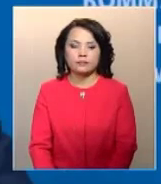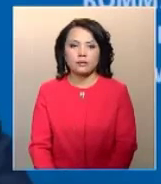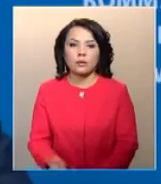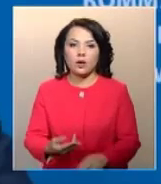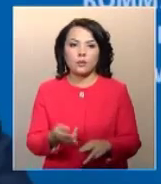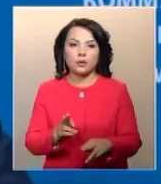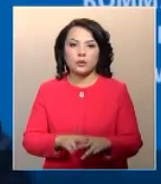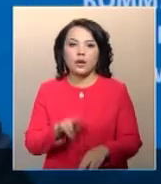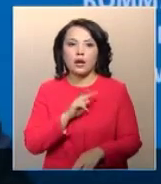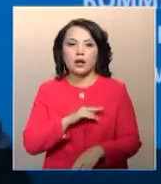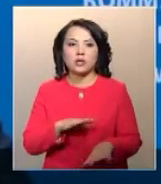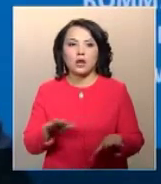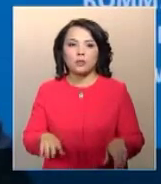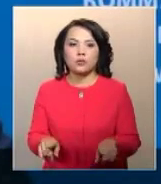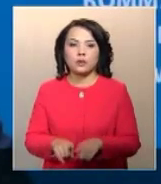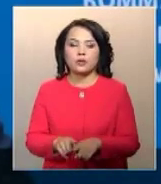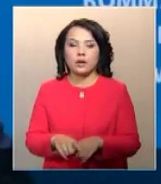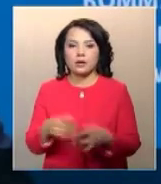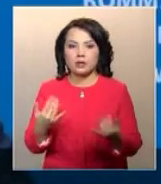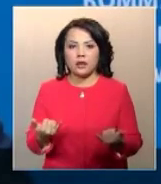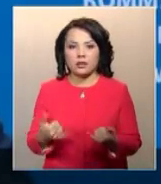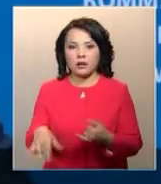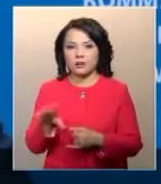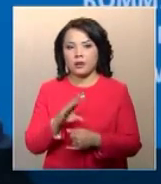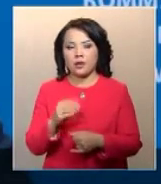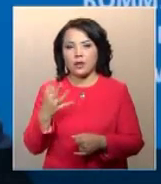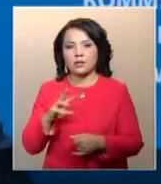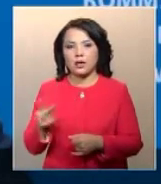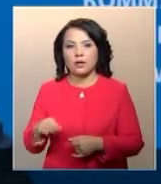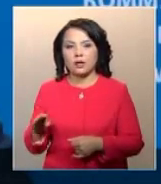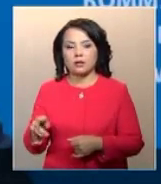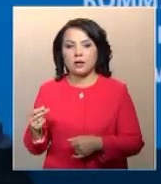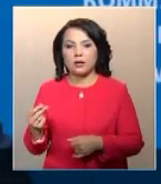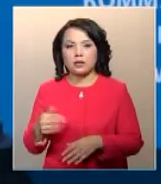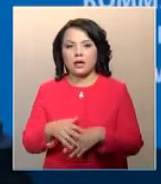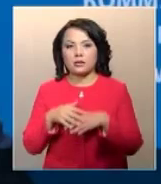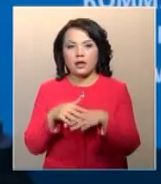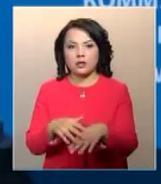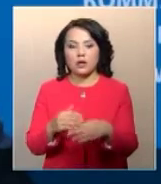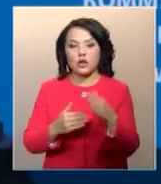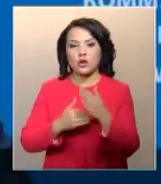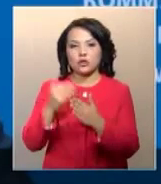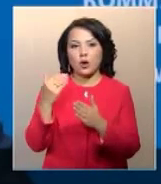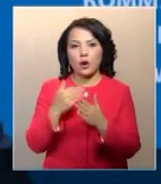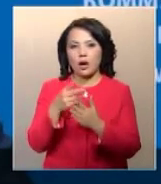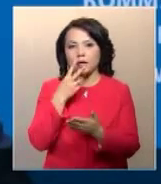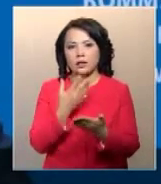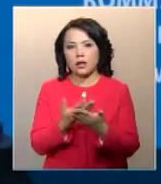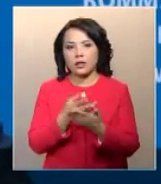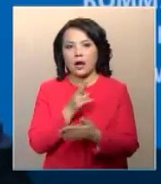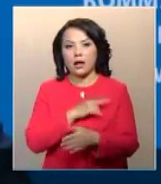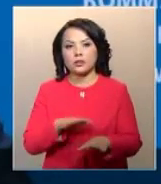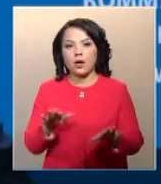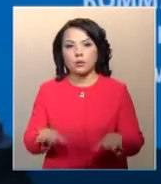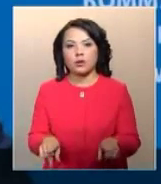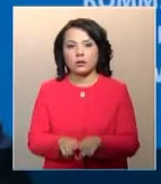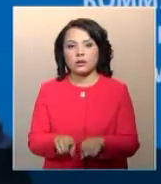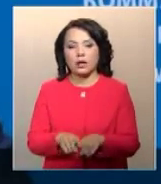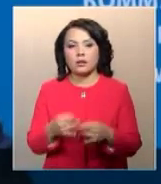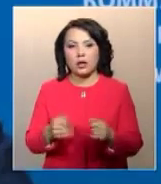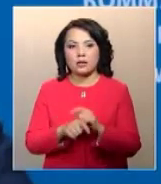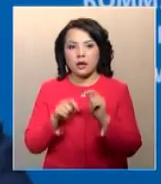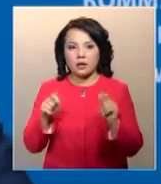кәсіпорындар баланстық құны бүгінгі 5 миллиард теңгеден жоғары болатын кәсіпорындар.